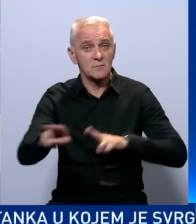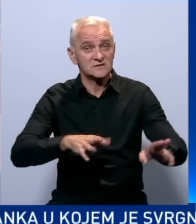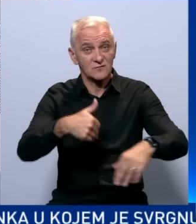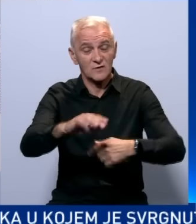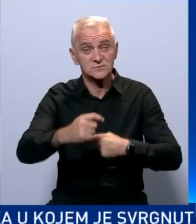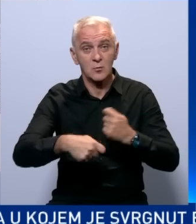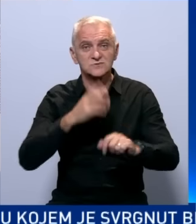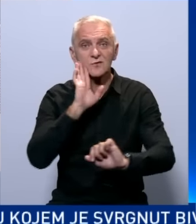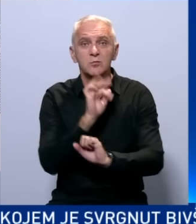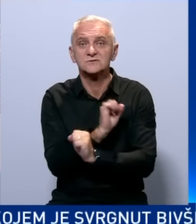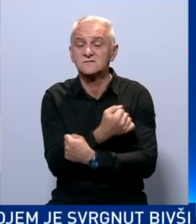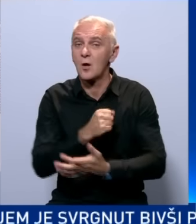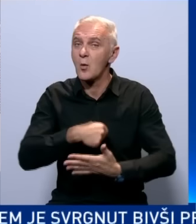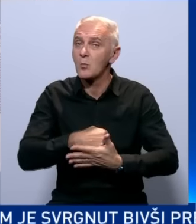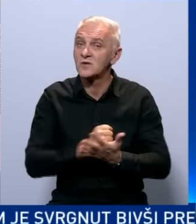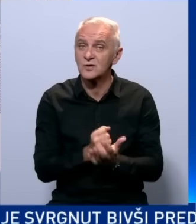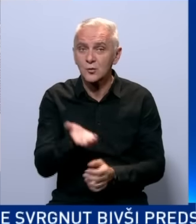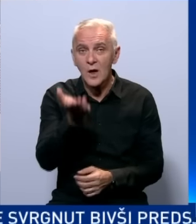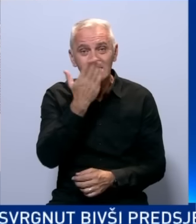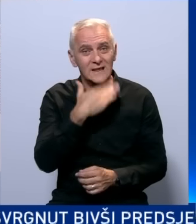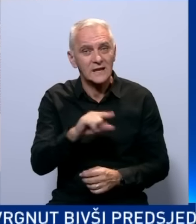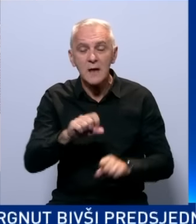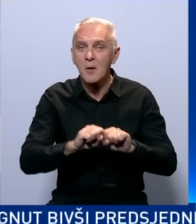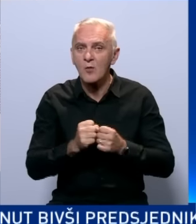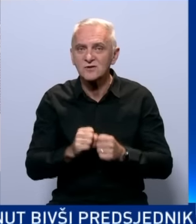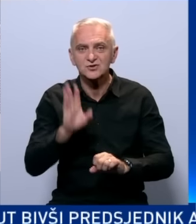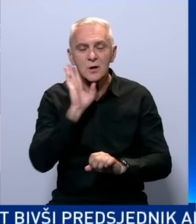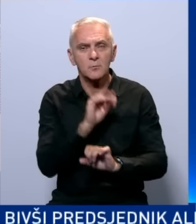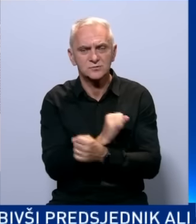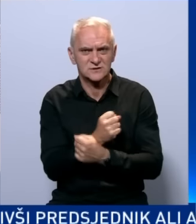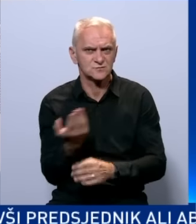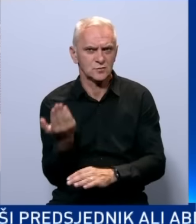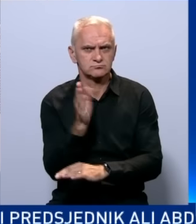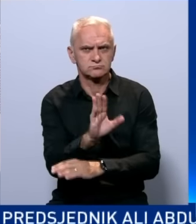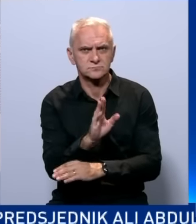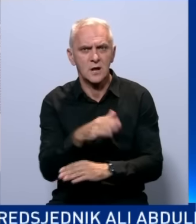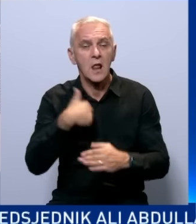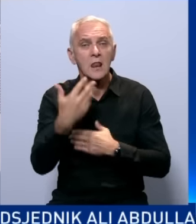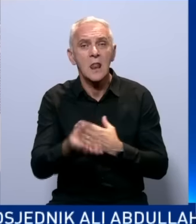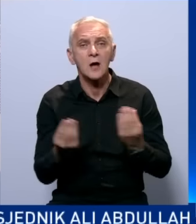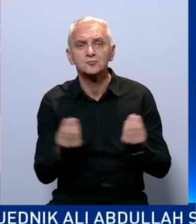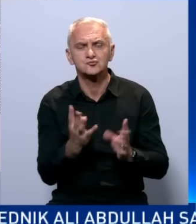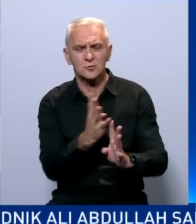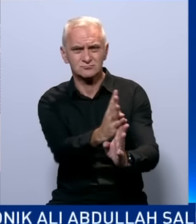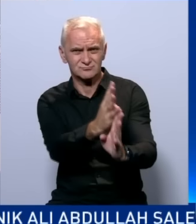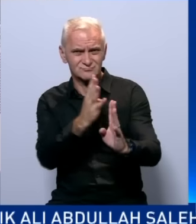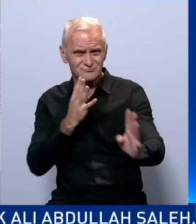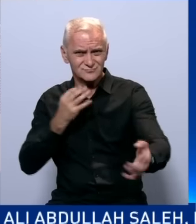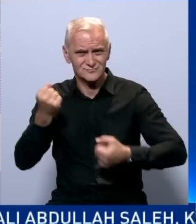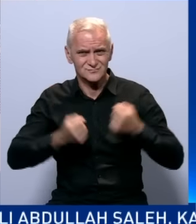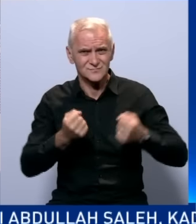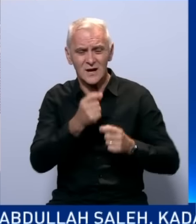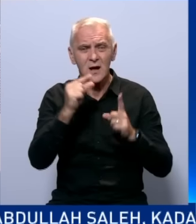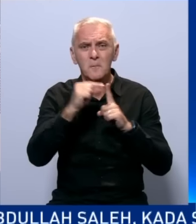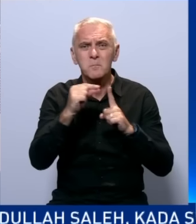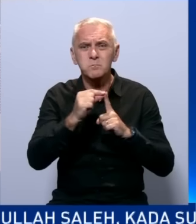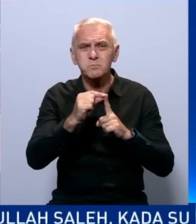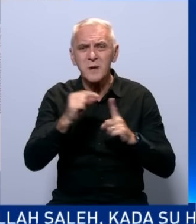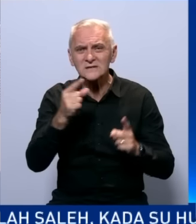Ministarstvo vanjskih poslova Bosne i Hercegovine potvrdilo je da nema povrijeđenih bosansko-hercegovačkih diplomata nakon što je konvoj vozila